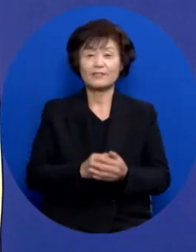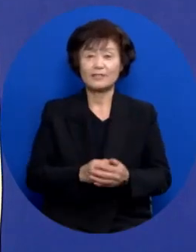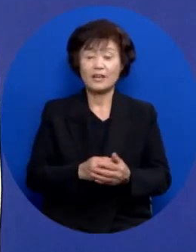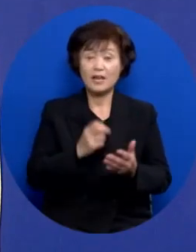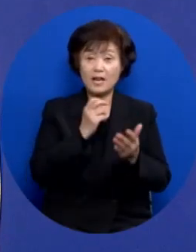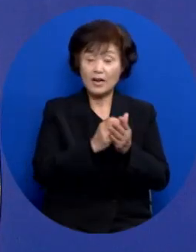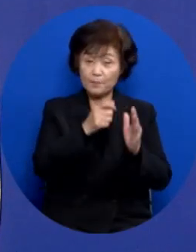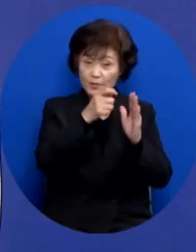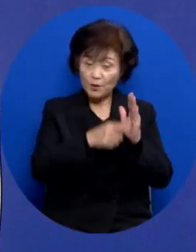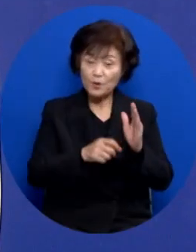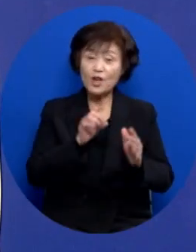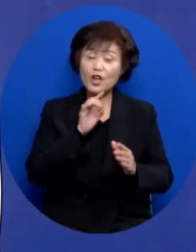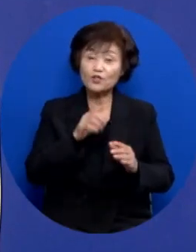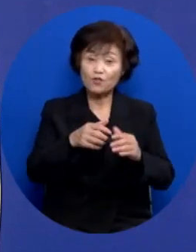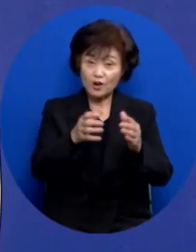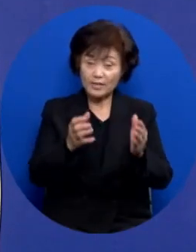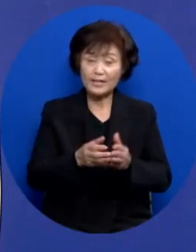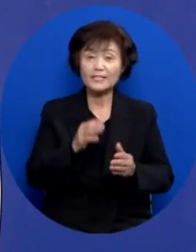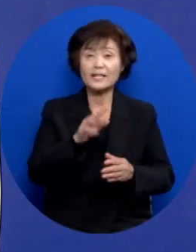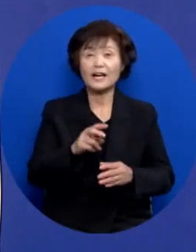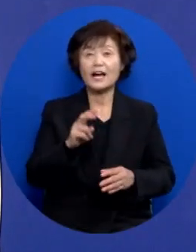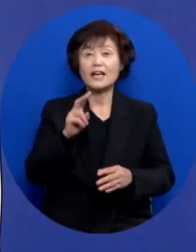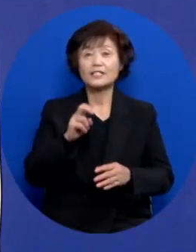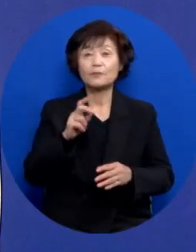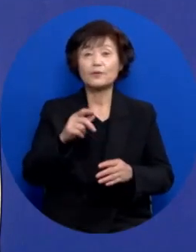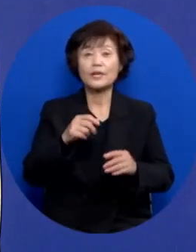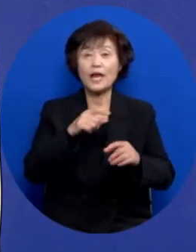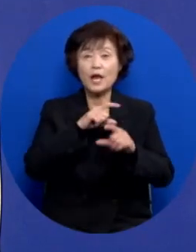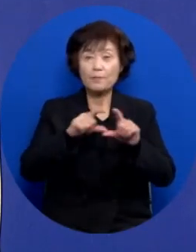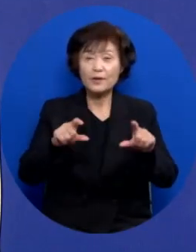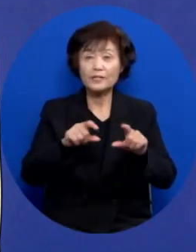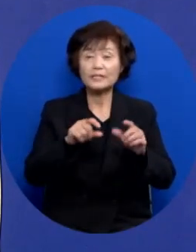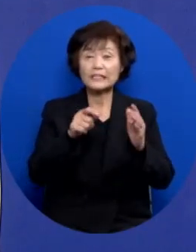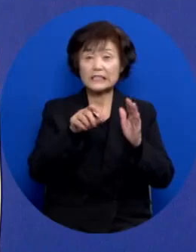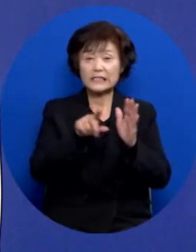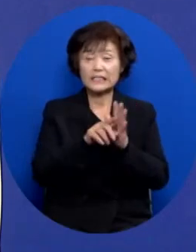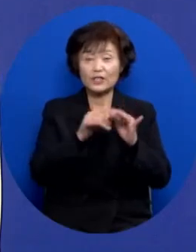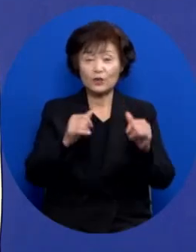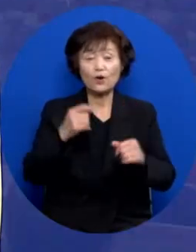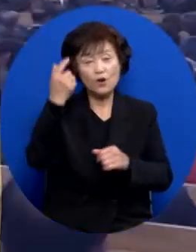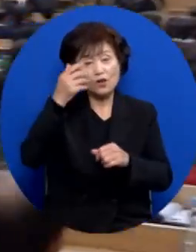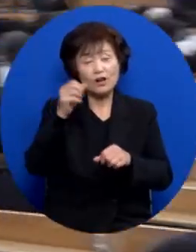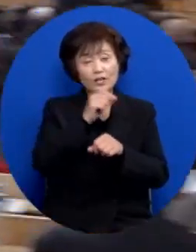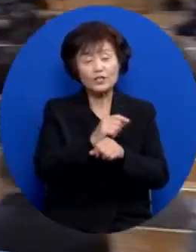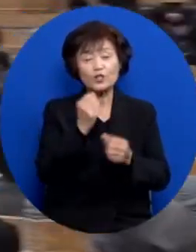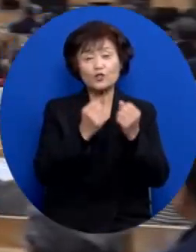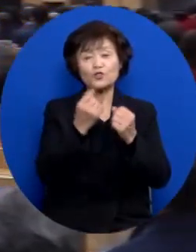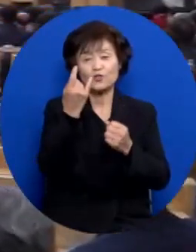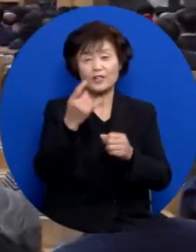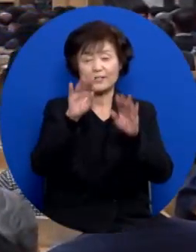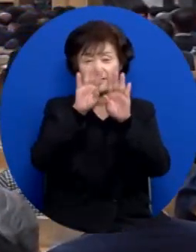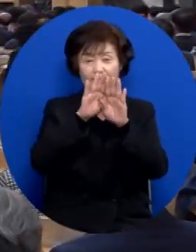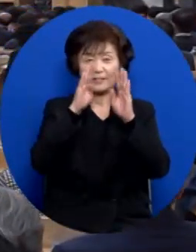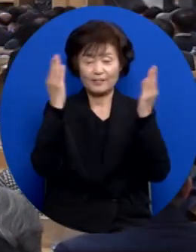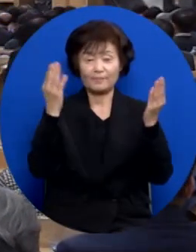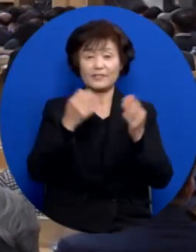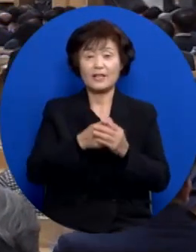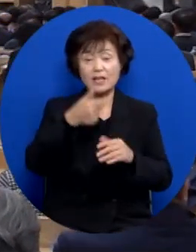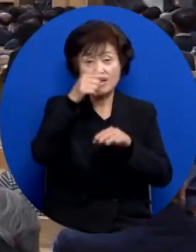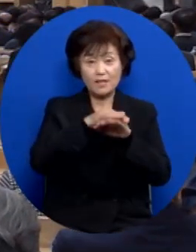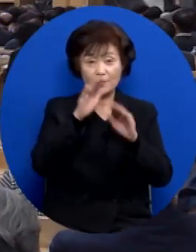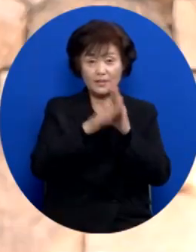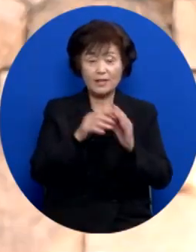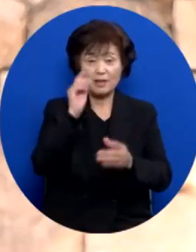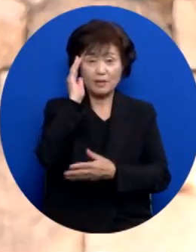감리회 중앙연회 22회 평신도 영성 수련회를 개최했습니다 개회예배에서